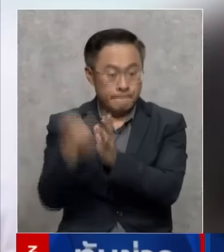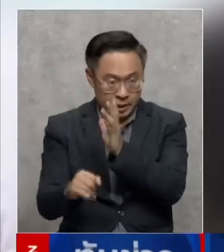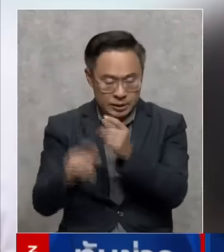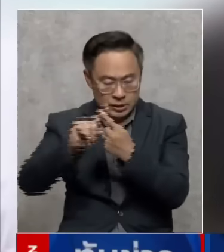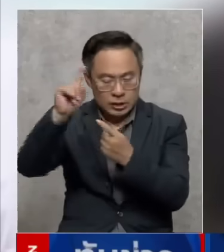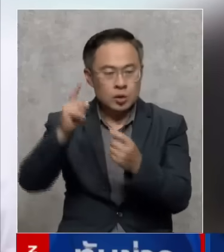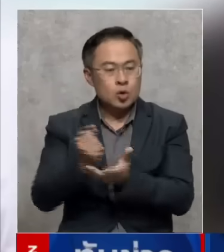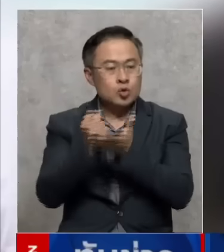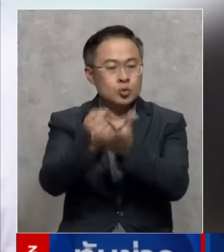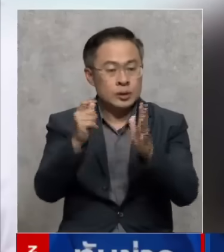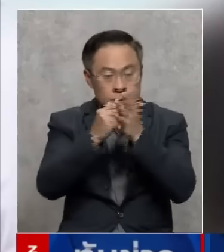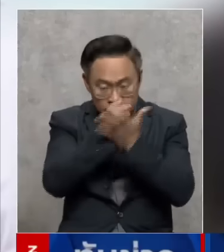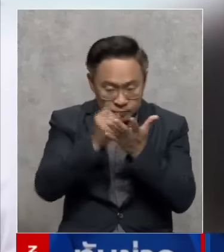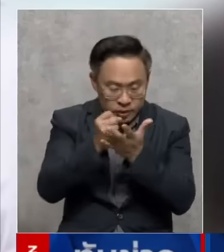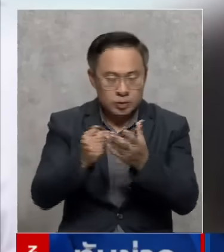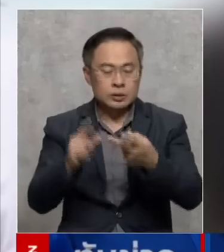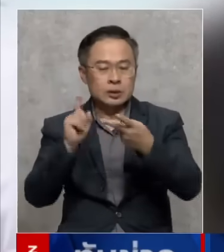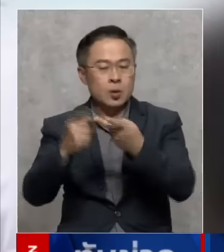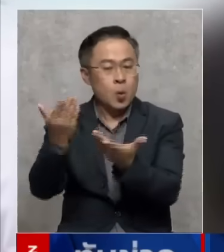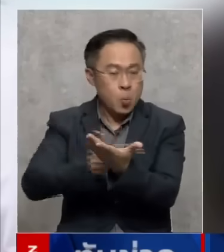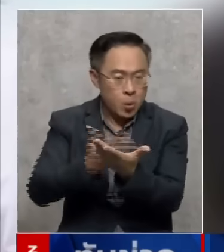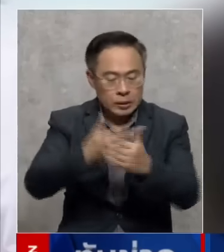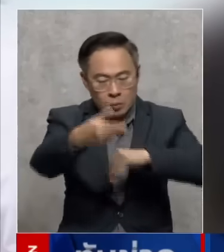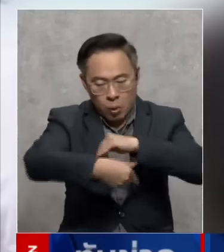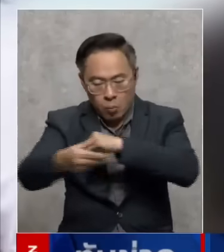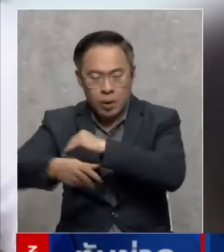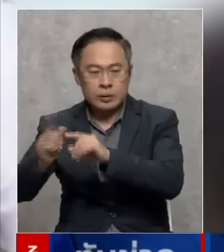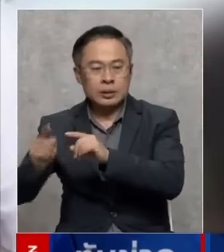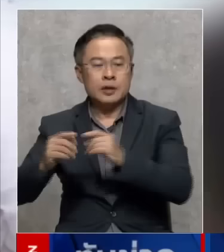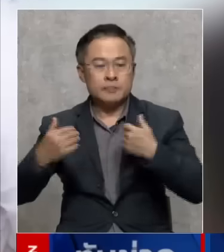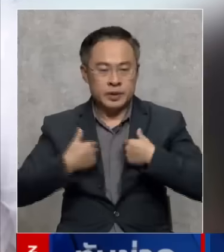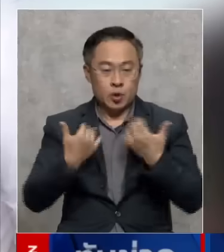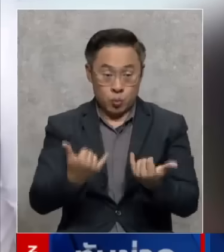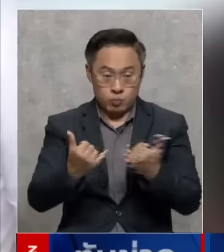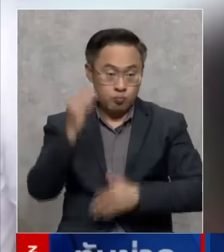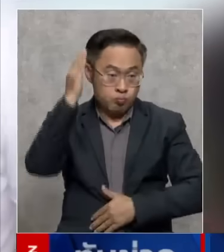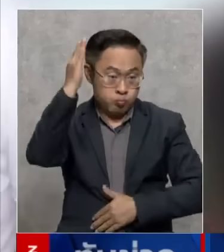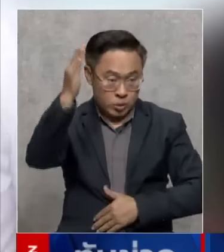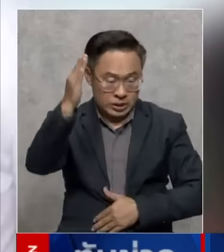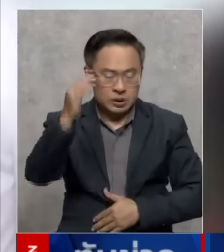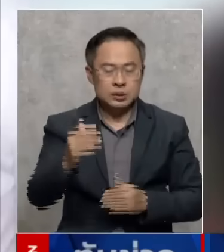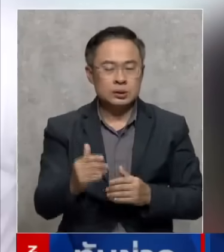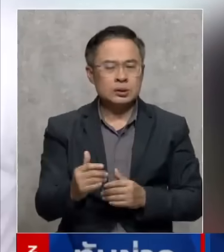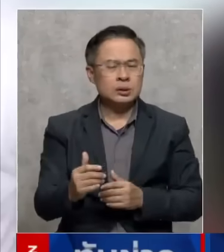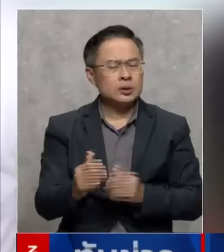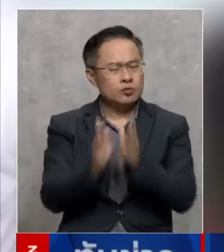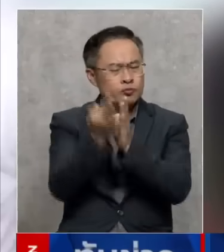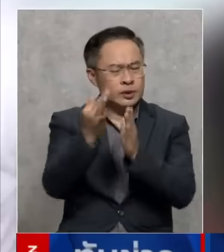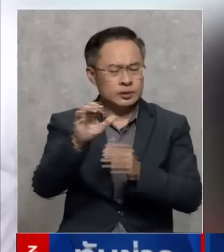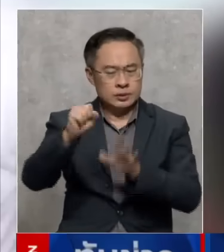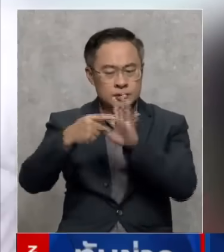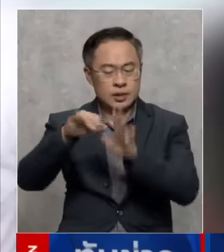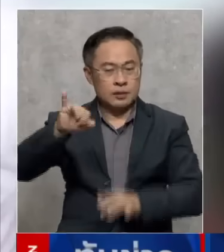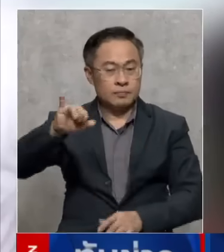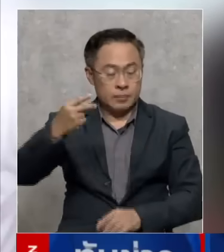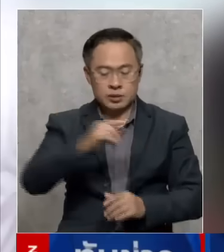เซฟเฮ้าส์แล้วเดี๋ยวพรุ่งนี้จะพาไปพบกับทางพลตำรวจเอกสุรเชษฐ์หักพาลเพื่อดำเนินการดำเนินคดีทั้งกับ